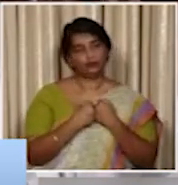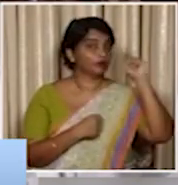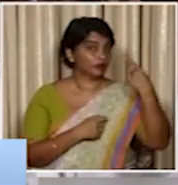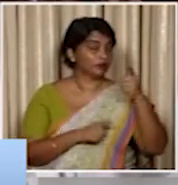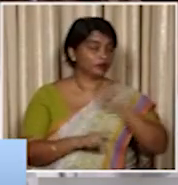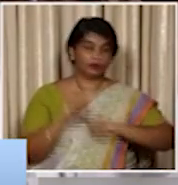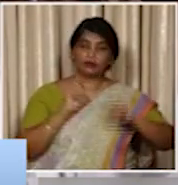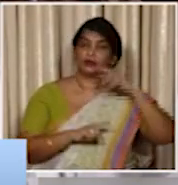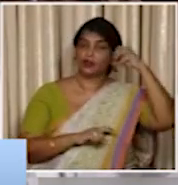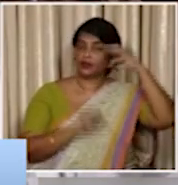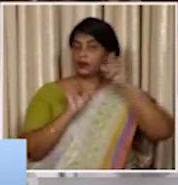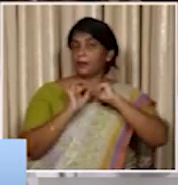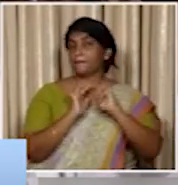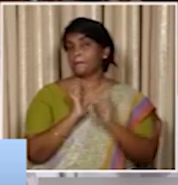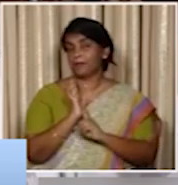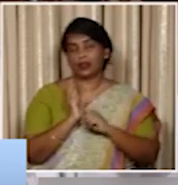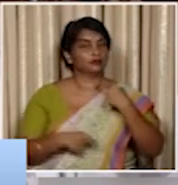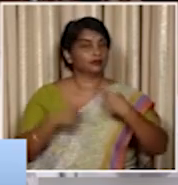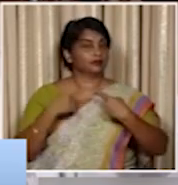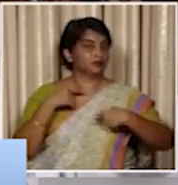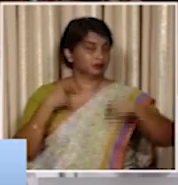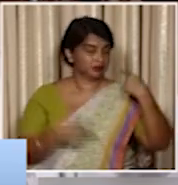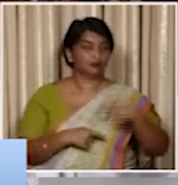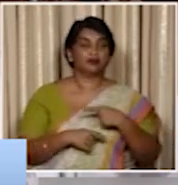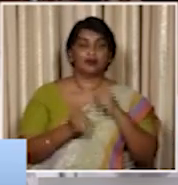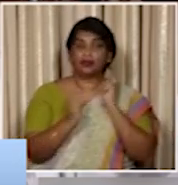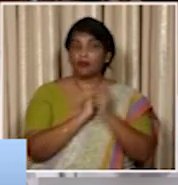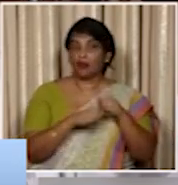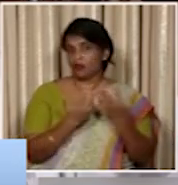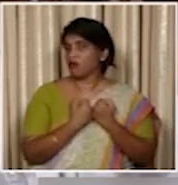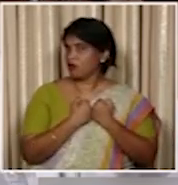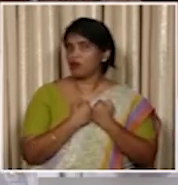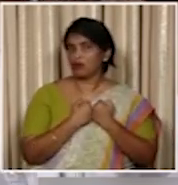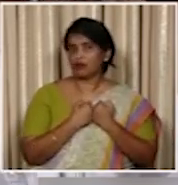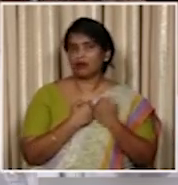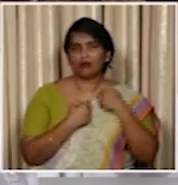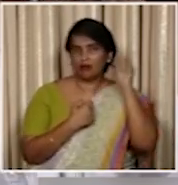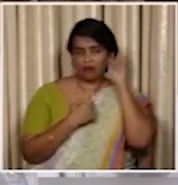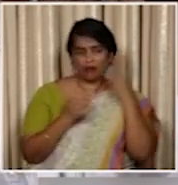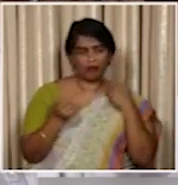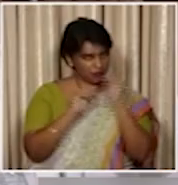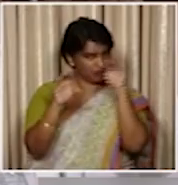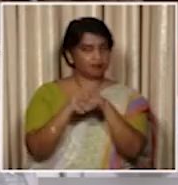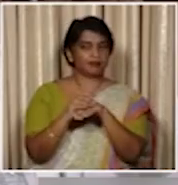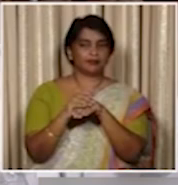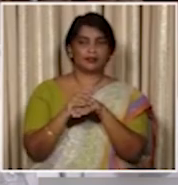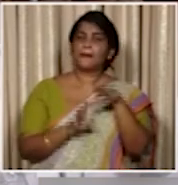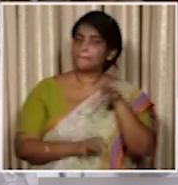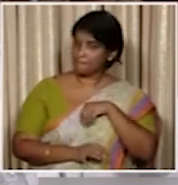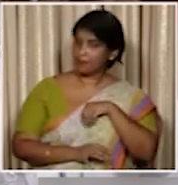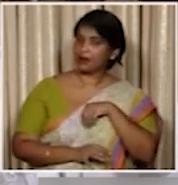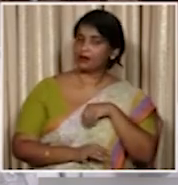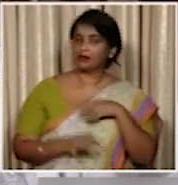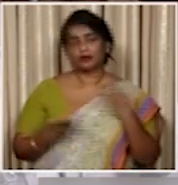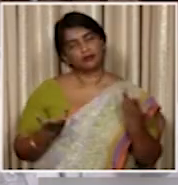හෙට විදුලි බල පරත විවාදයට ගන්නව නම් ඒ සංශෝධන අපිට අද ඕන මොකද අපි දැනගන්න ඕන අපේ සංශෝධන පිළිගත්තද එහෙම